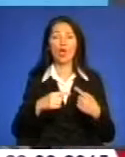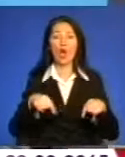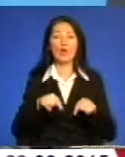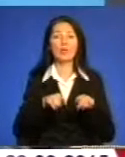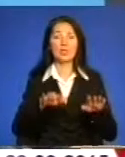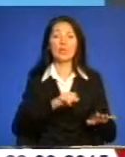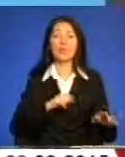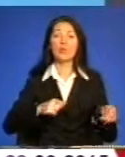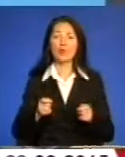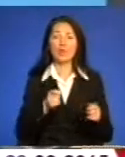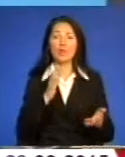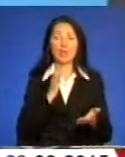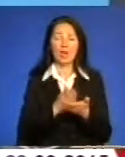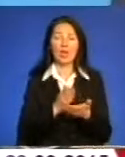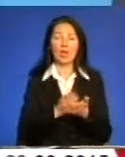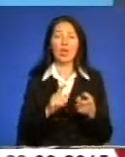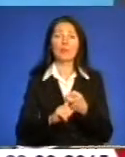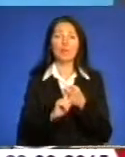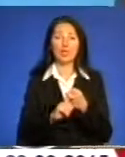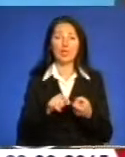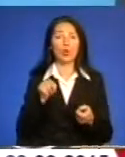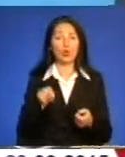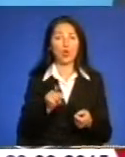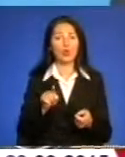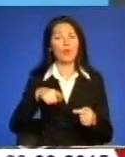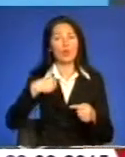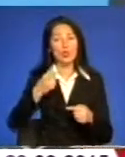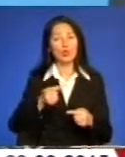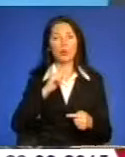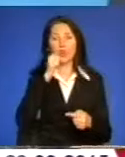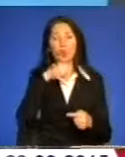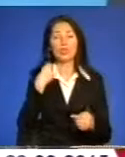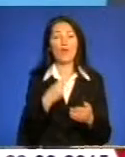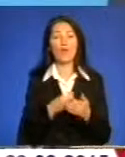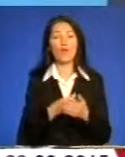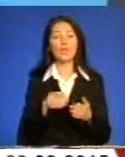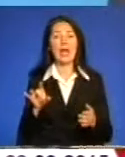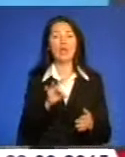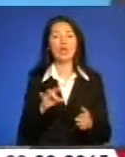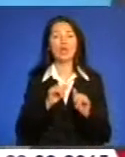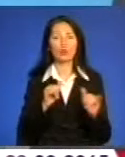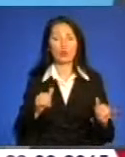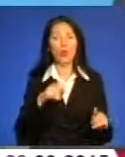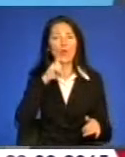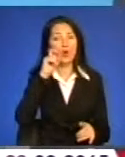самоврядування частково є прив'язана до того, що в наступному році фонд регіонального розвитку в Україні буде